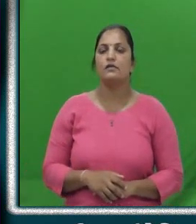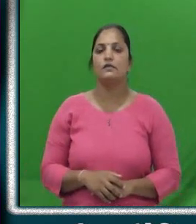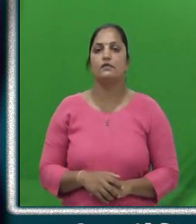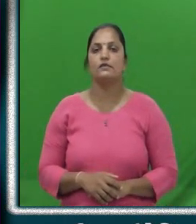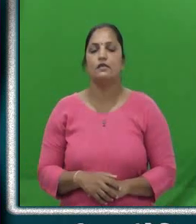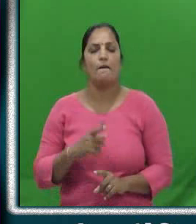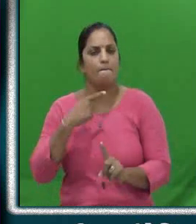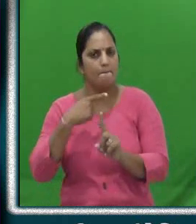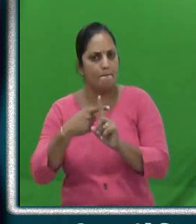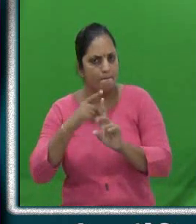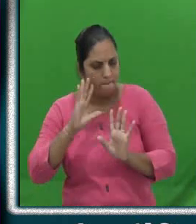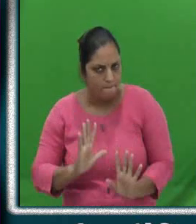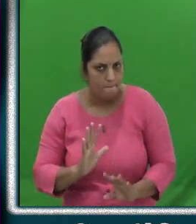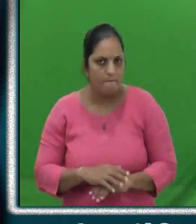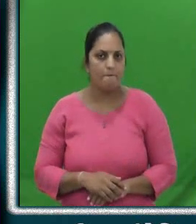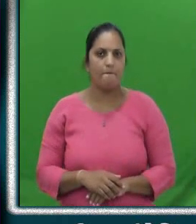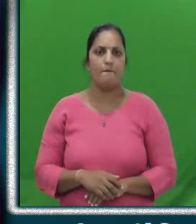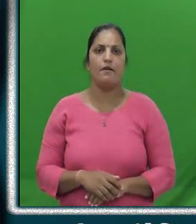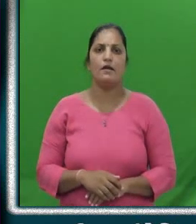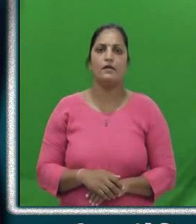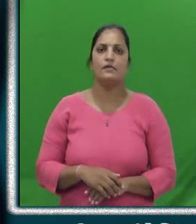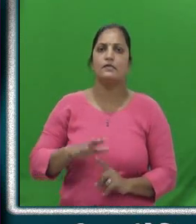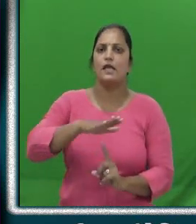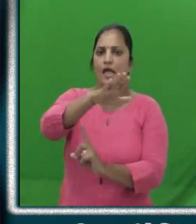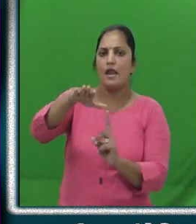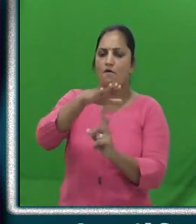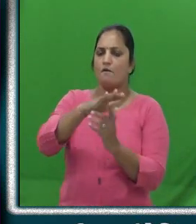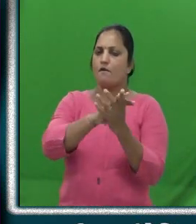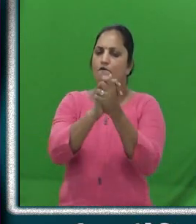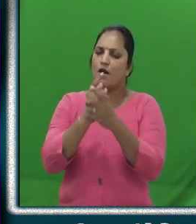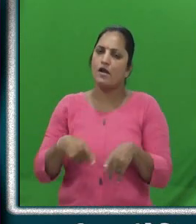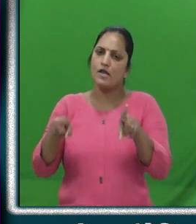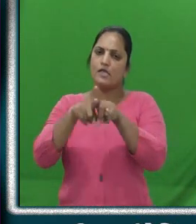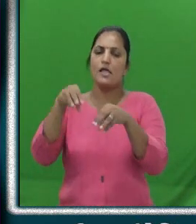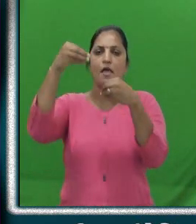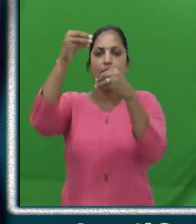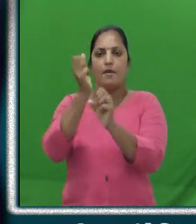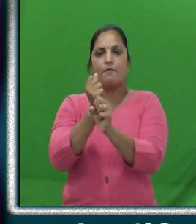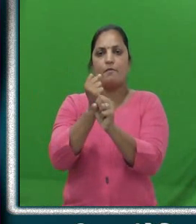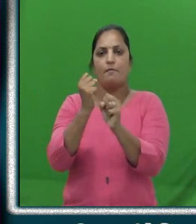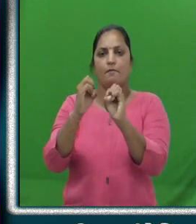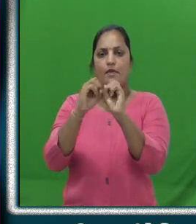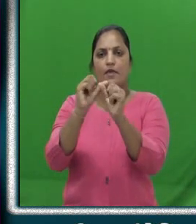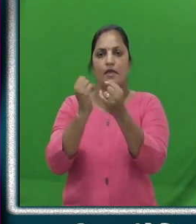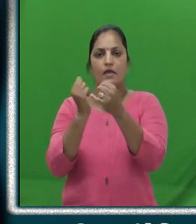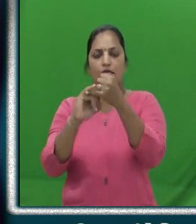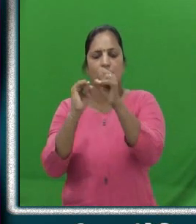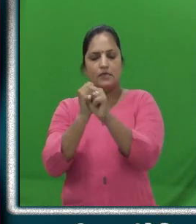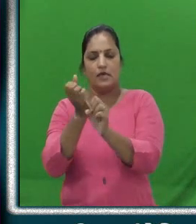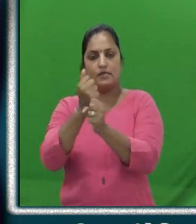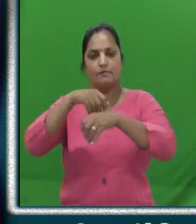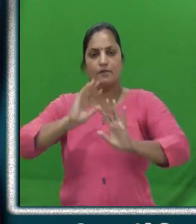એન્વાયરમેન્ટ ફ્રેન્ડલી પેપર બેગ્સ, બરાબર? આ જવાબ એનો આખો આવી જાય છે. એનો સળંગ કઈ કઈ પ્રવૃત્તિઓ